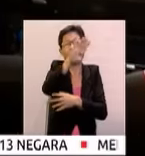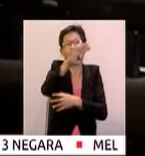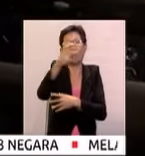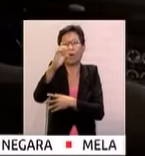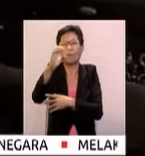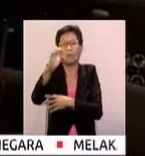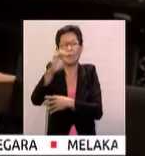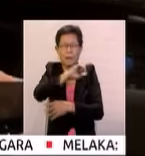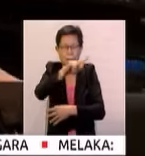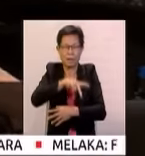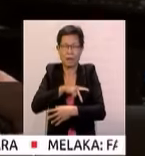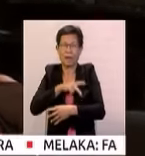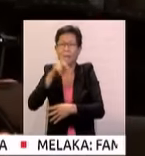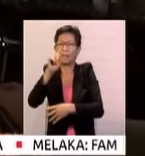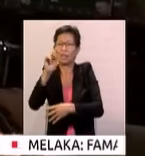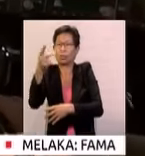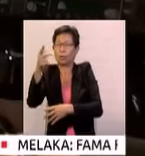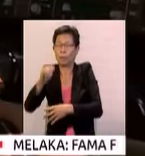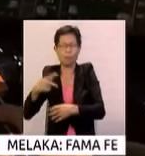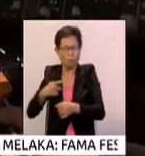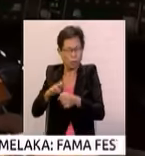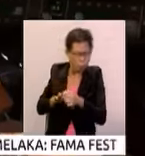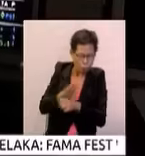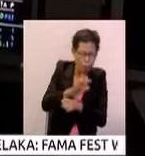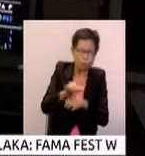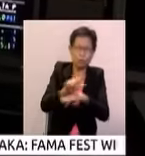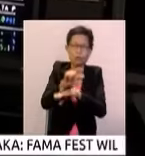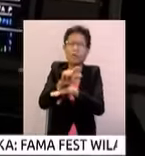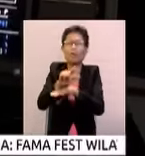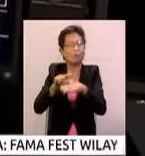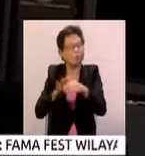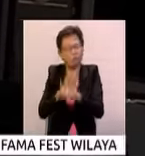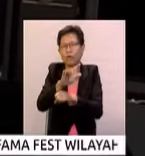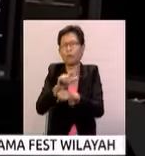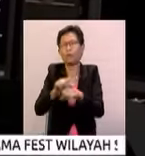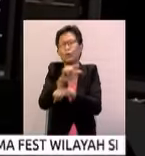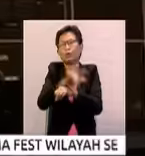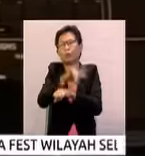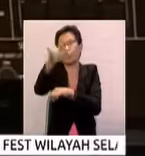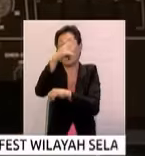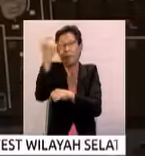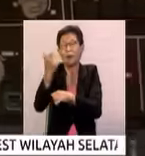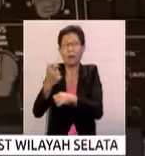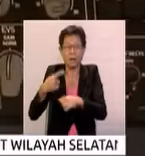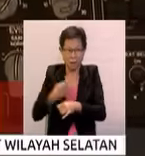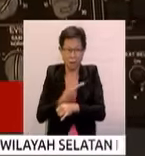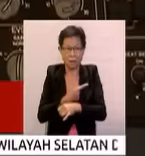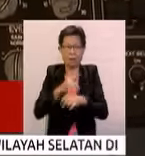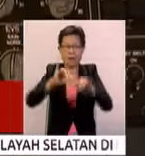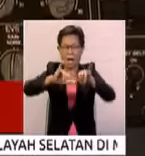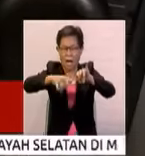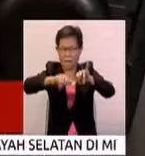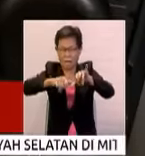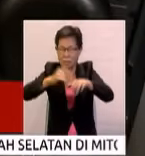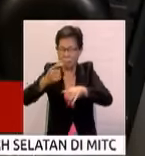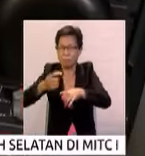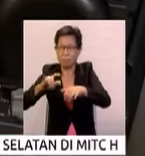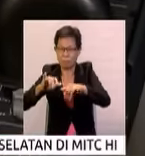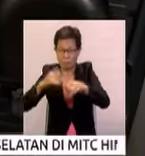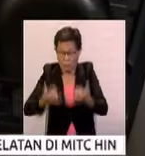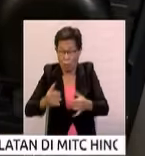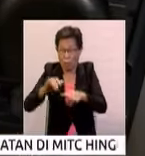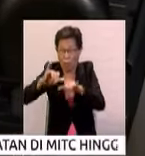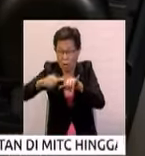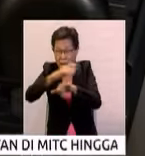yang dimiliki oleh Malaysia, we are fully utilised the aircraft and based on current our engineering practice and the